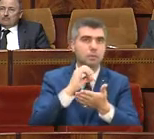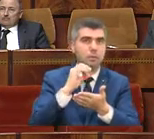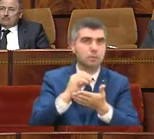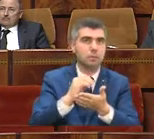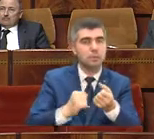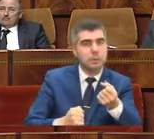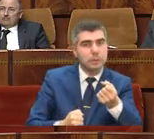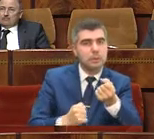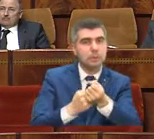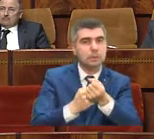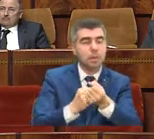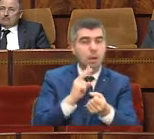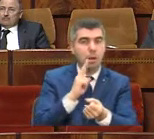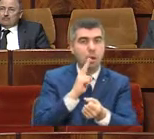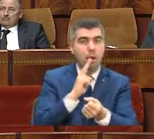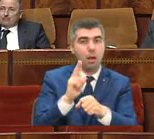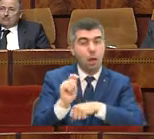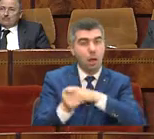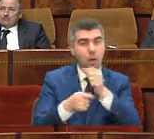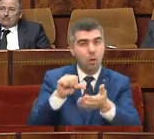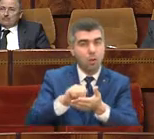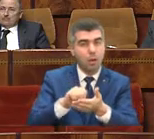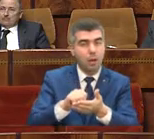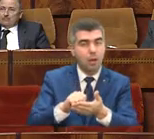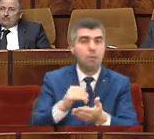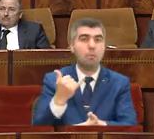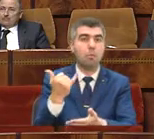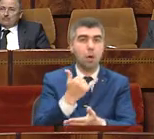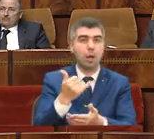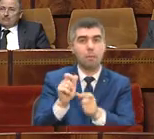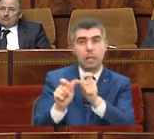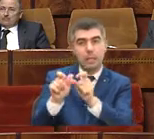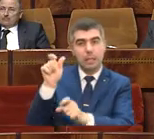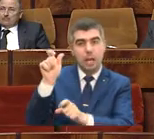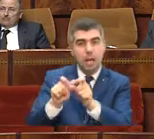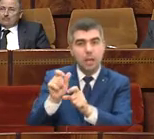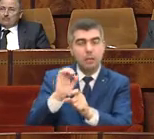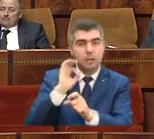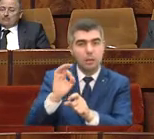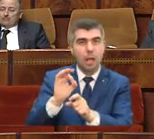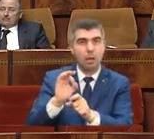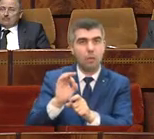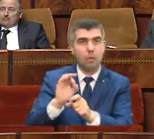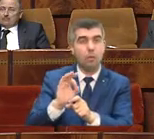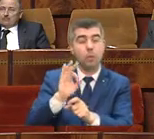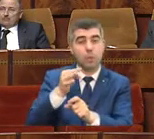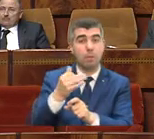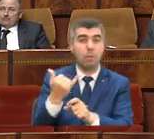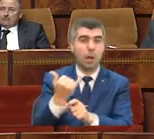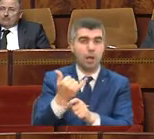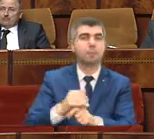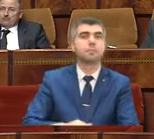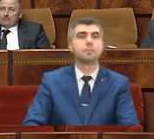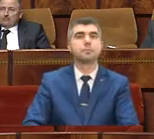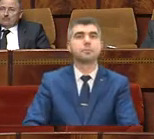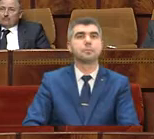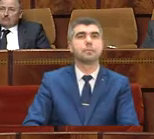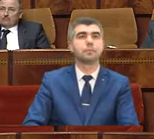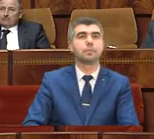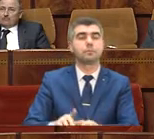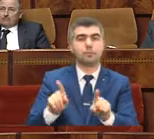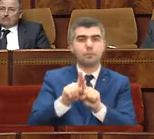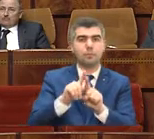اللي كتعطيو للعالم القروي كيخص المواطن في العالم القروي يلمس. السيد الوزير، نعطيك اكثر من هذا. السيد الوزير،